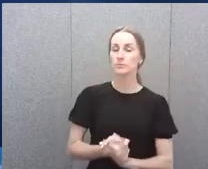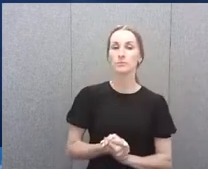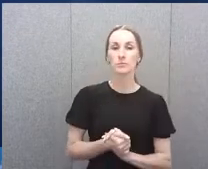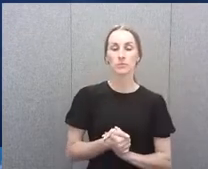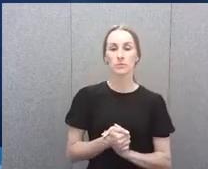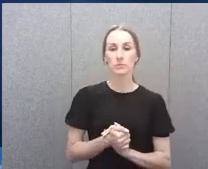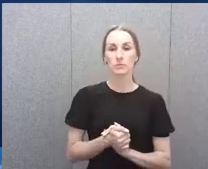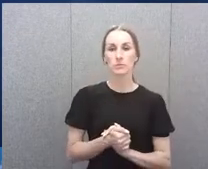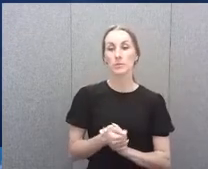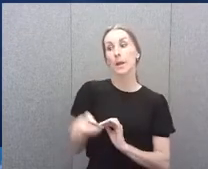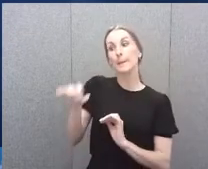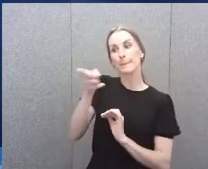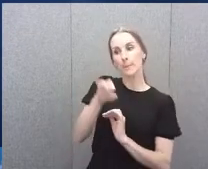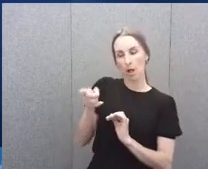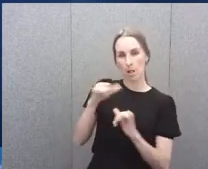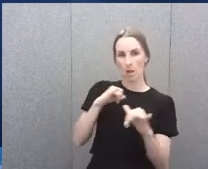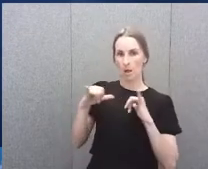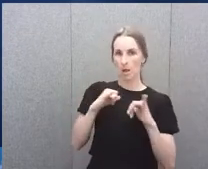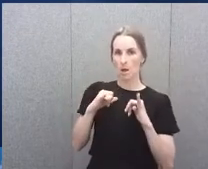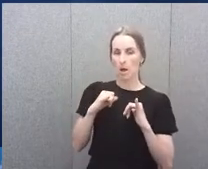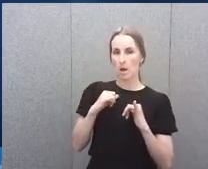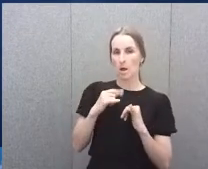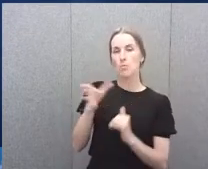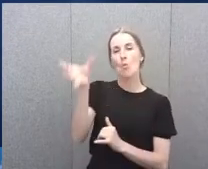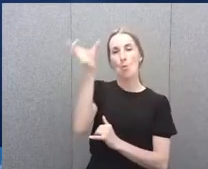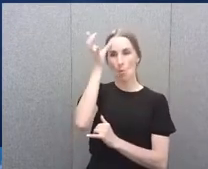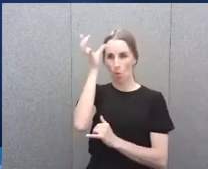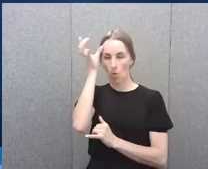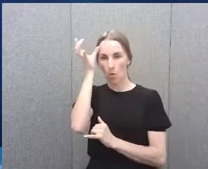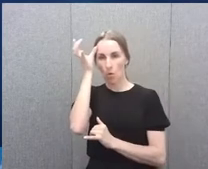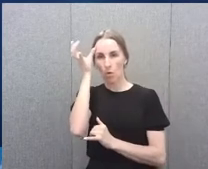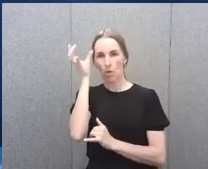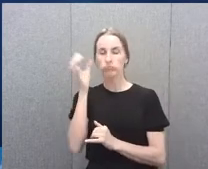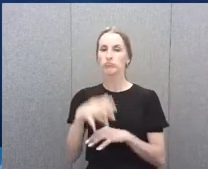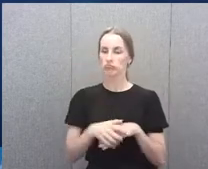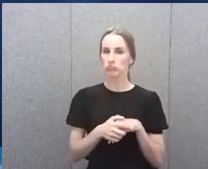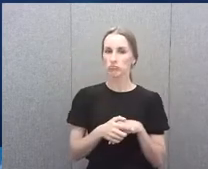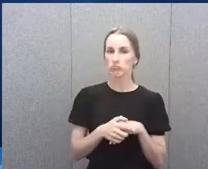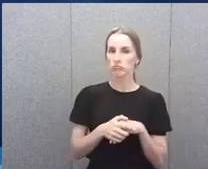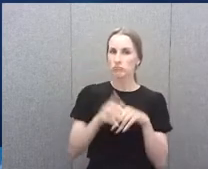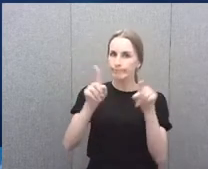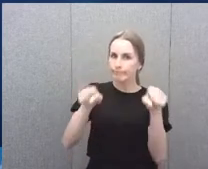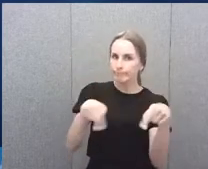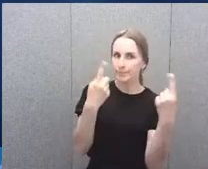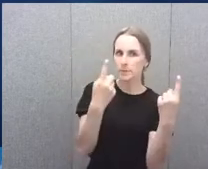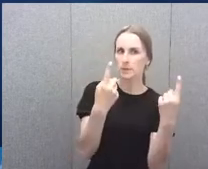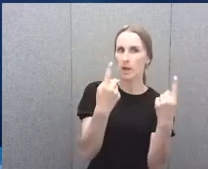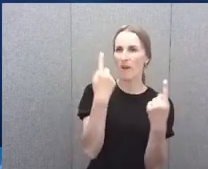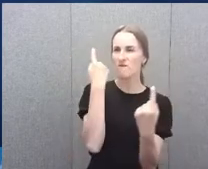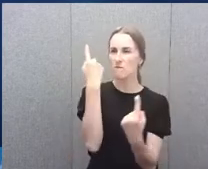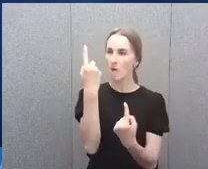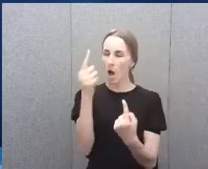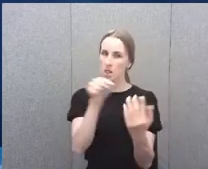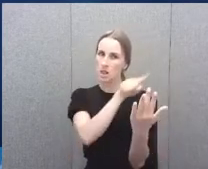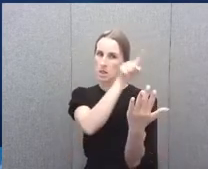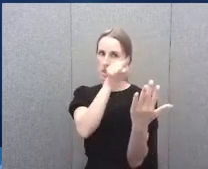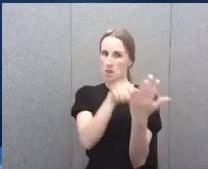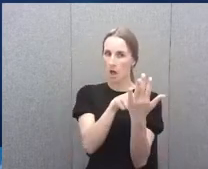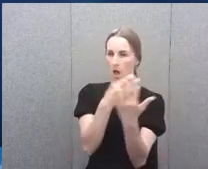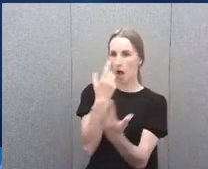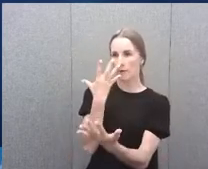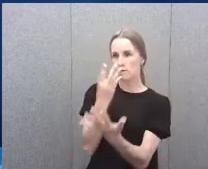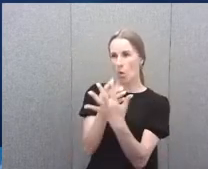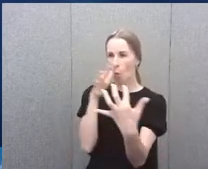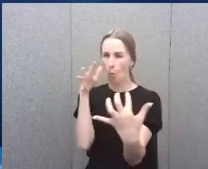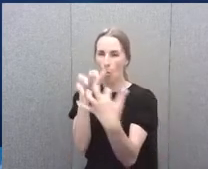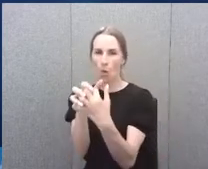очень простой. Белорусы поступают очень мудро и очень умно, выдвигая один